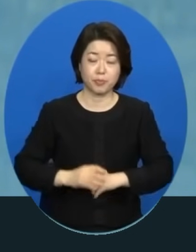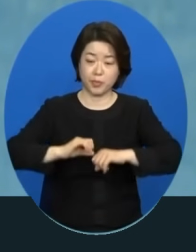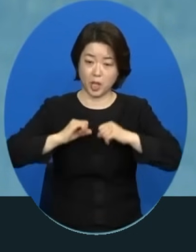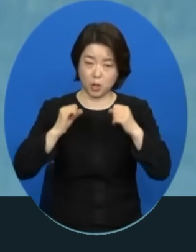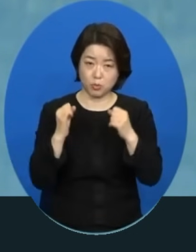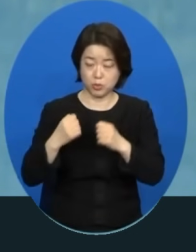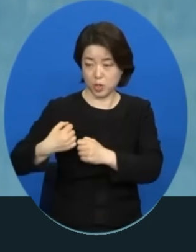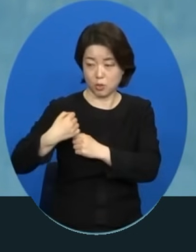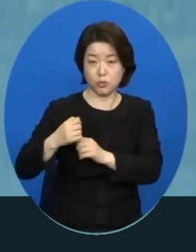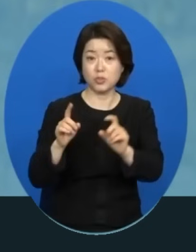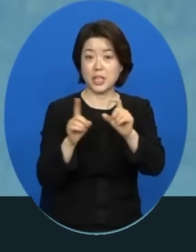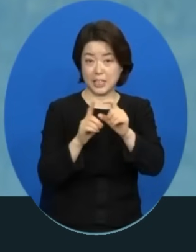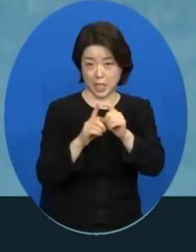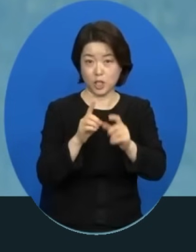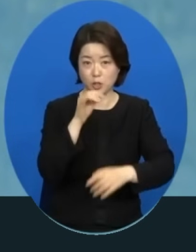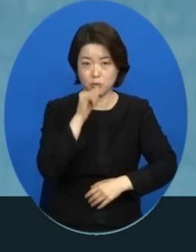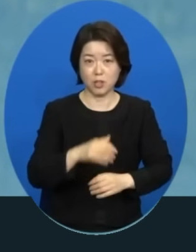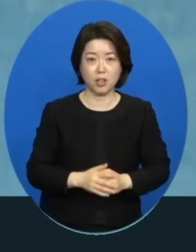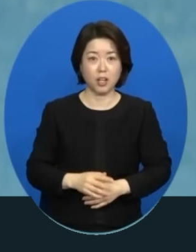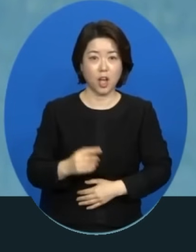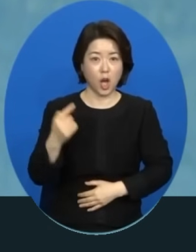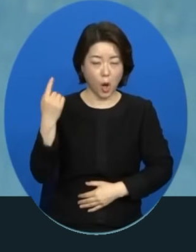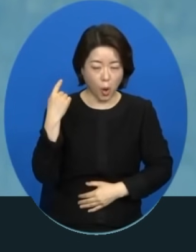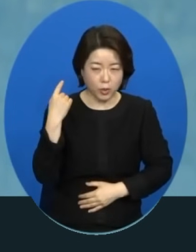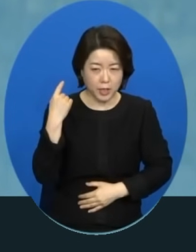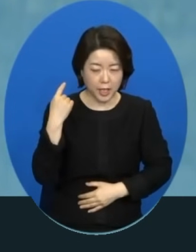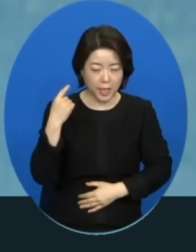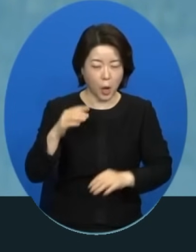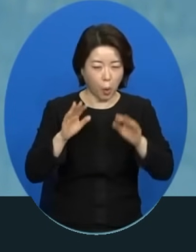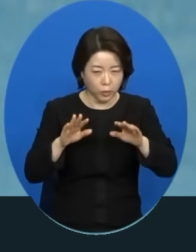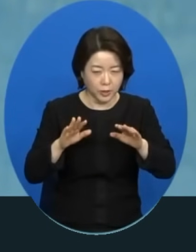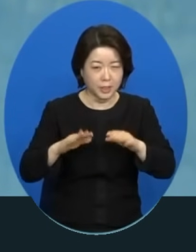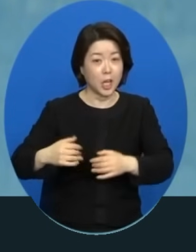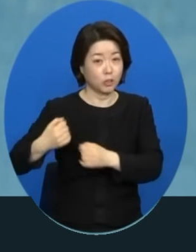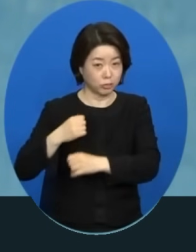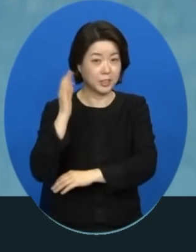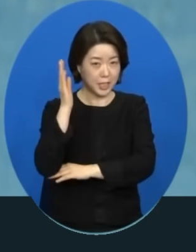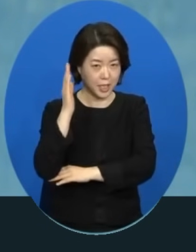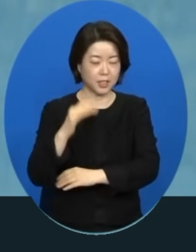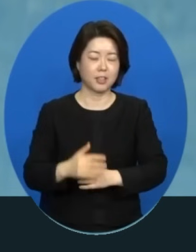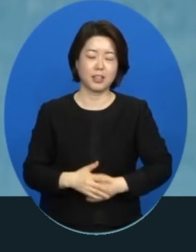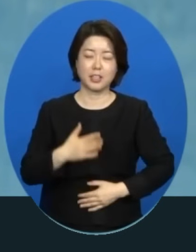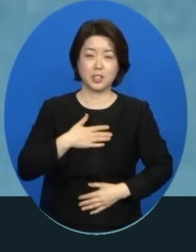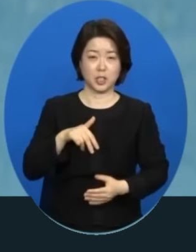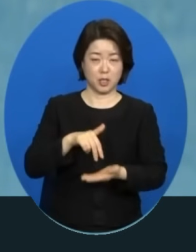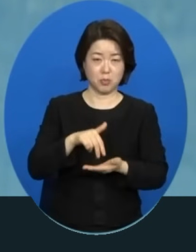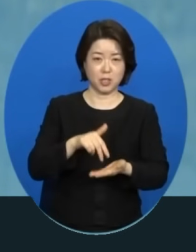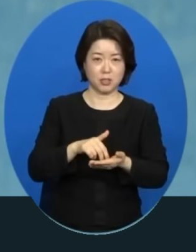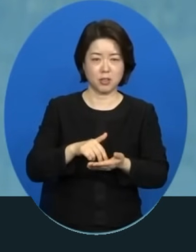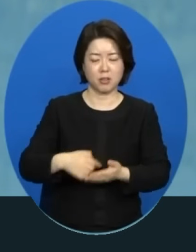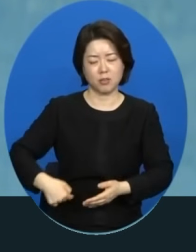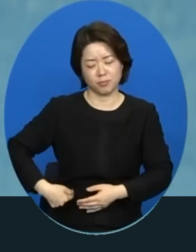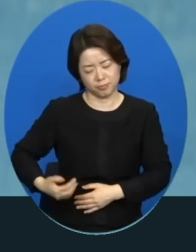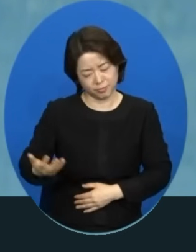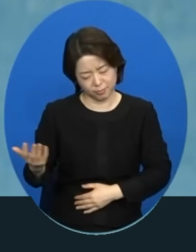군사 용어가 나왔기 때문에 어제에 이어서 군대 얘기를 하나 더 해드리겠습니다. 근데 저에게는 굉장히 아픈